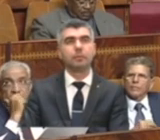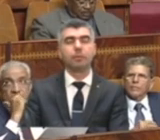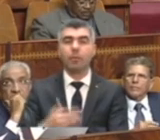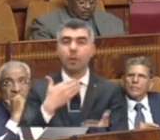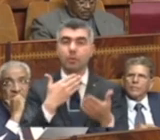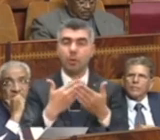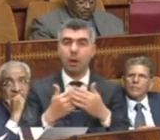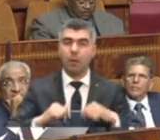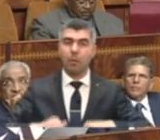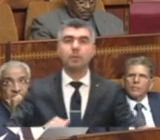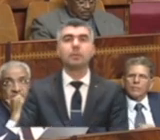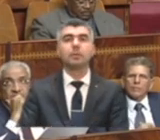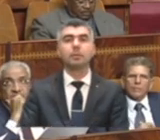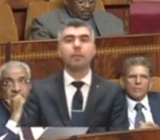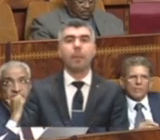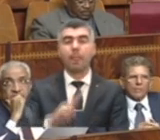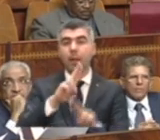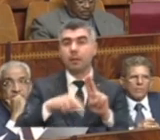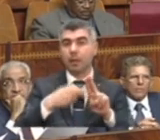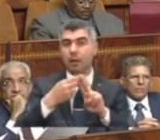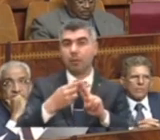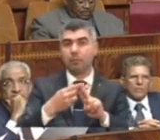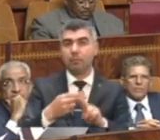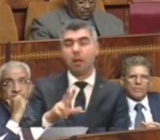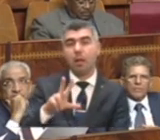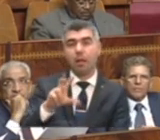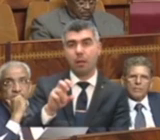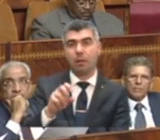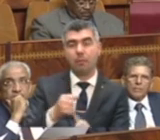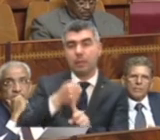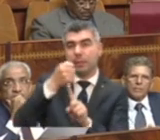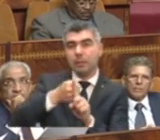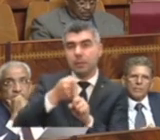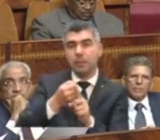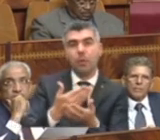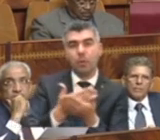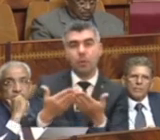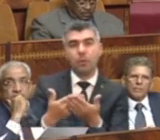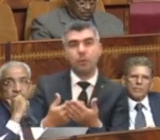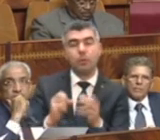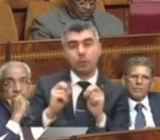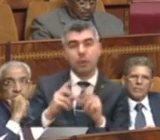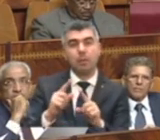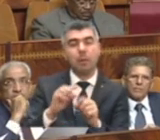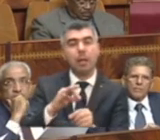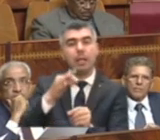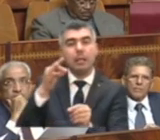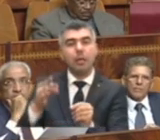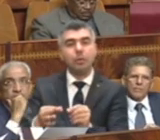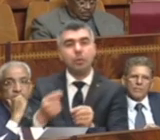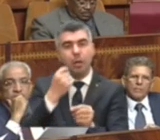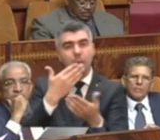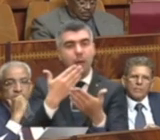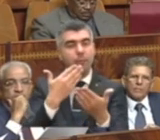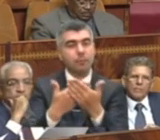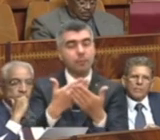شكرا سيد الوزير على الجواب ديالكم. احنا عارفين أنكم كتبذلوا مجهودات كبيرة، ولكن بغينا نشوفوا هاد النتائج على ارض الواقع،